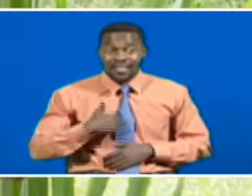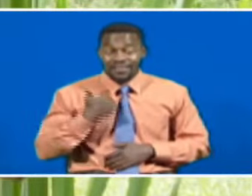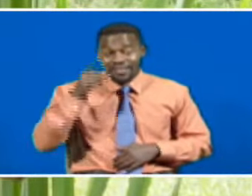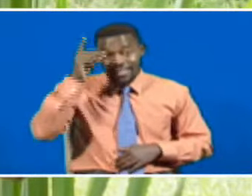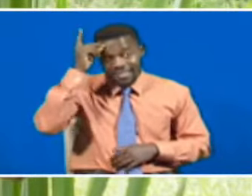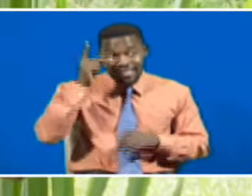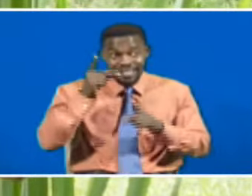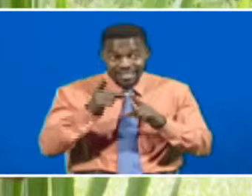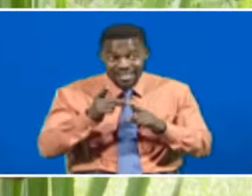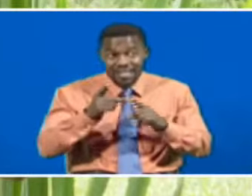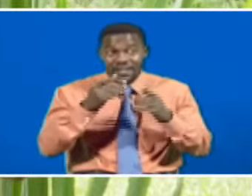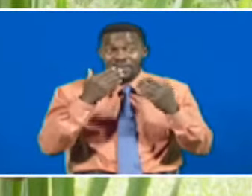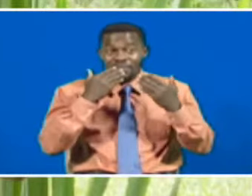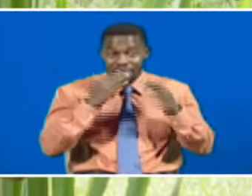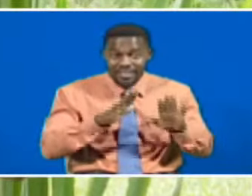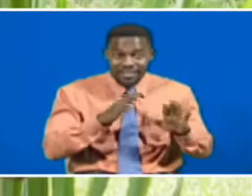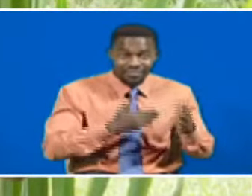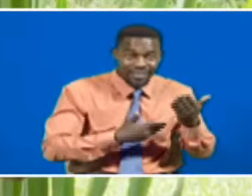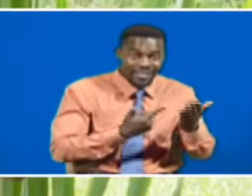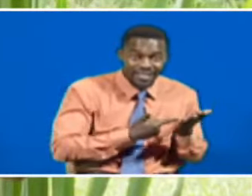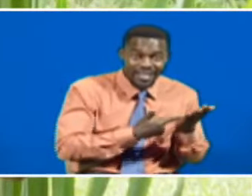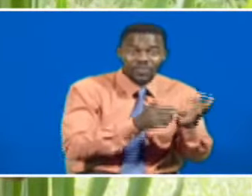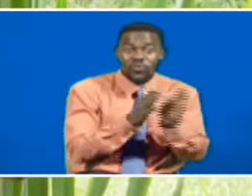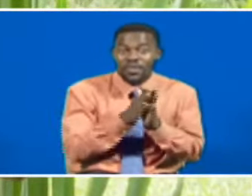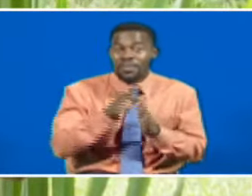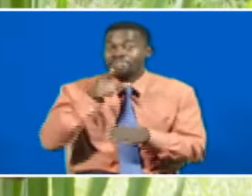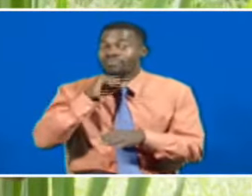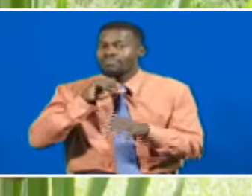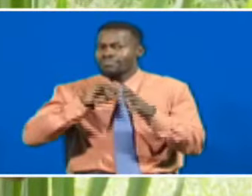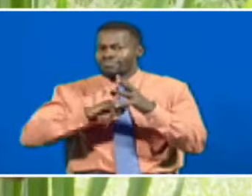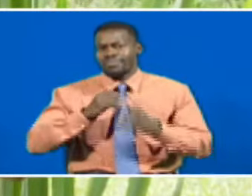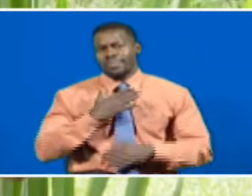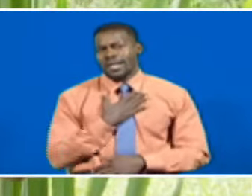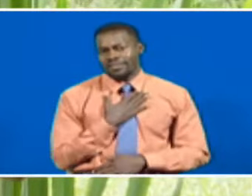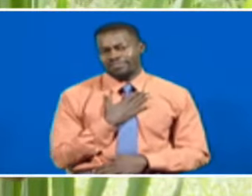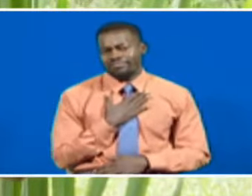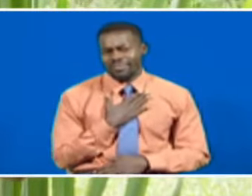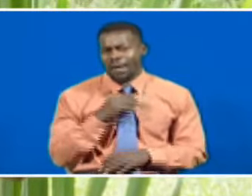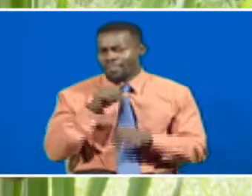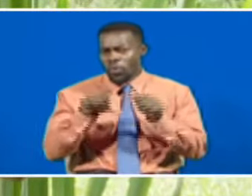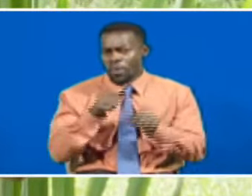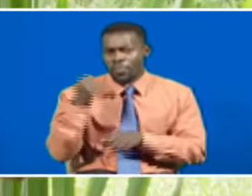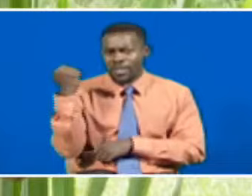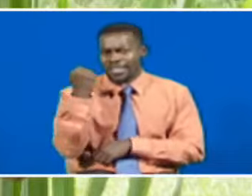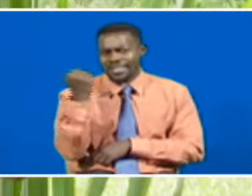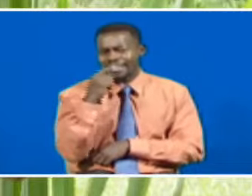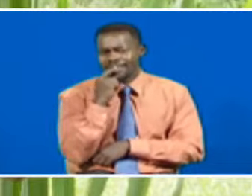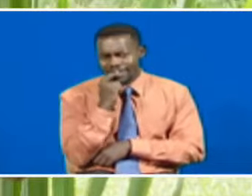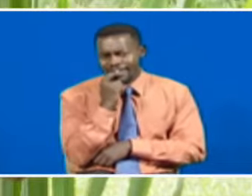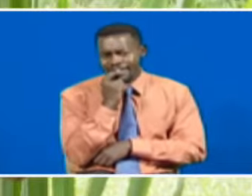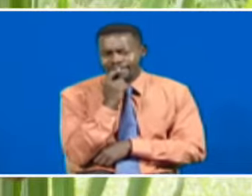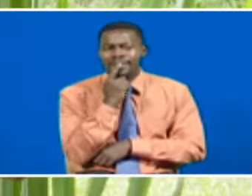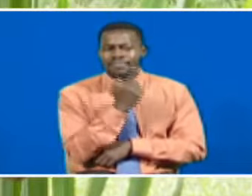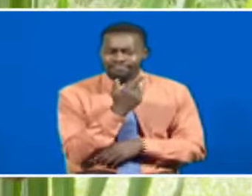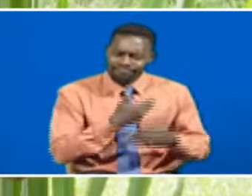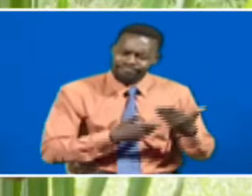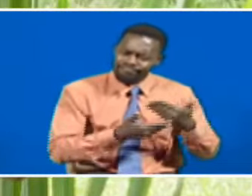Na nikamzungumzia kwa masuala haya, nikamwambia nasikia ile ndoto ya kuingia kasikia sasa